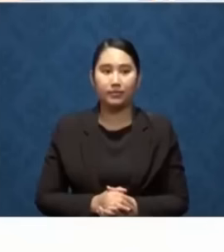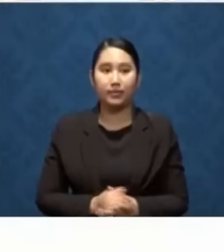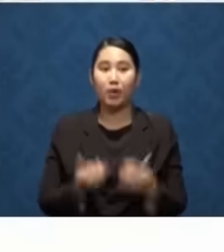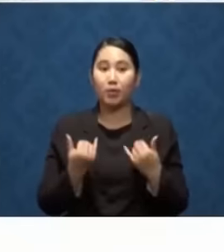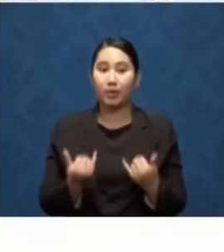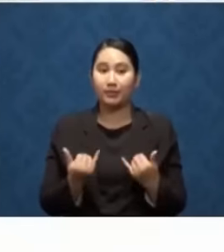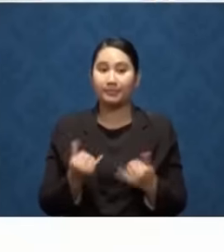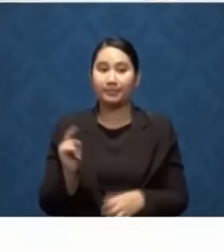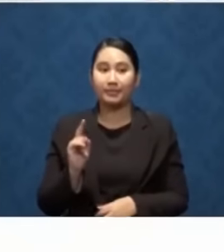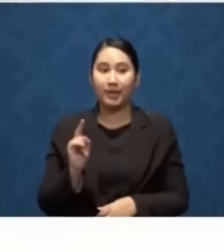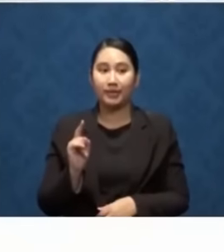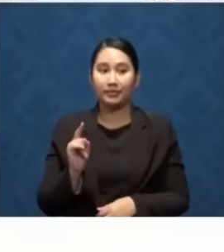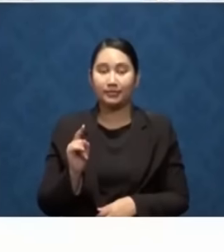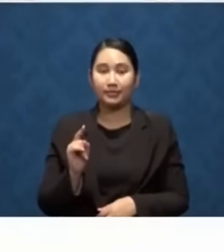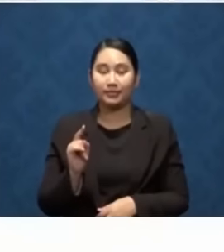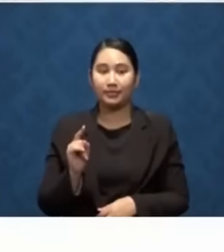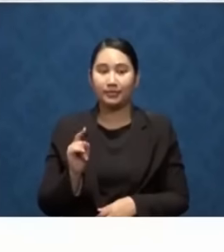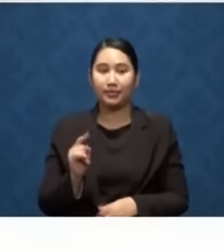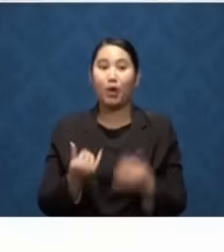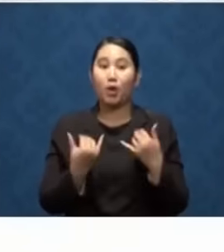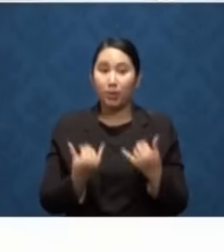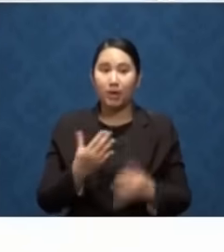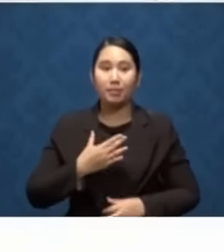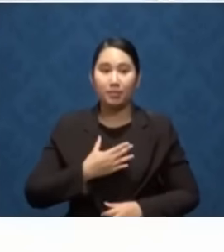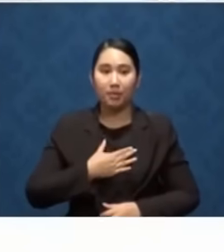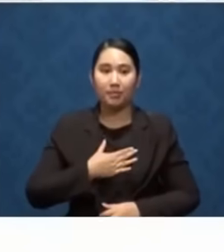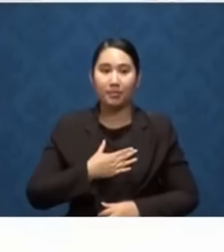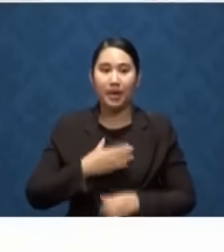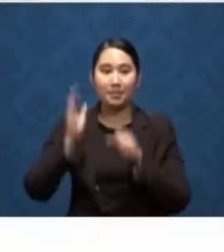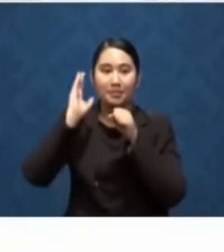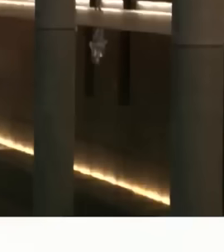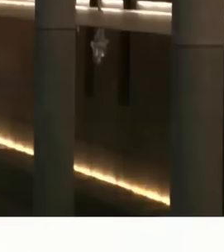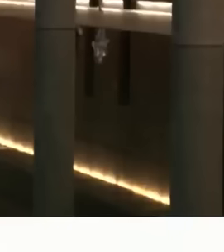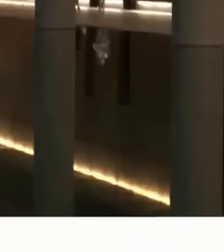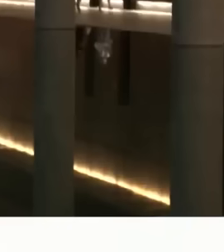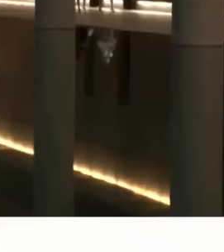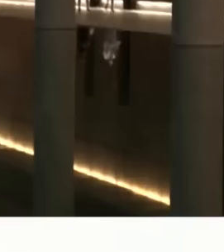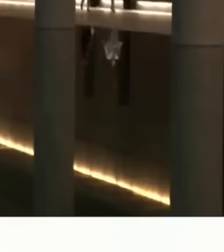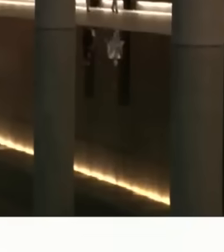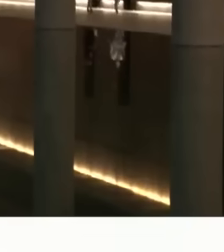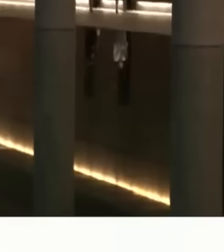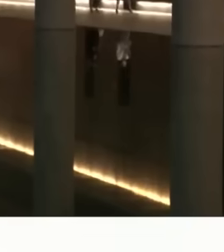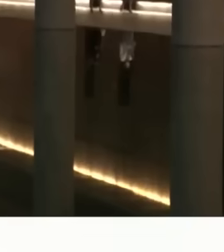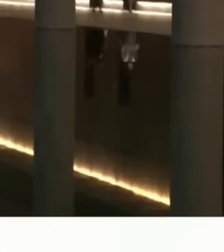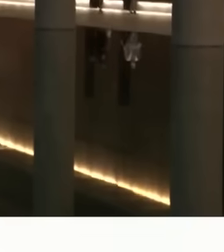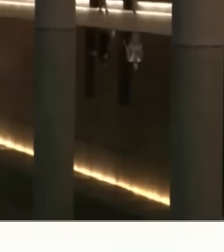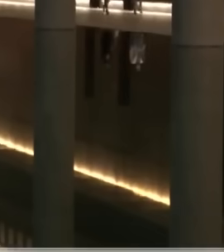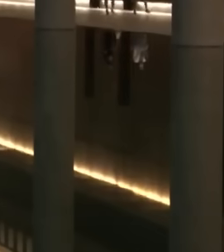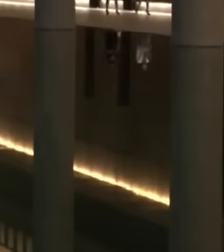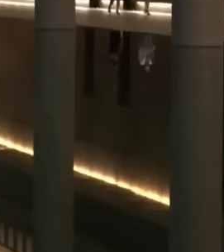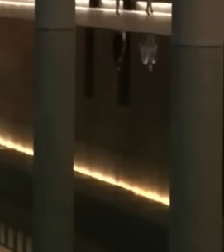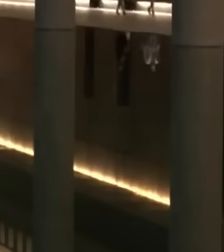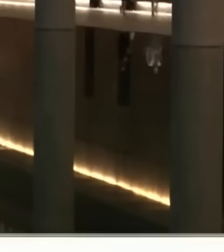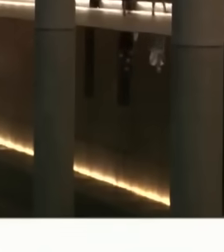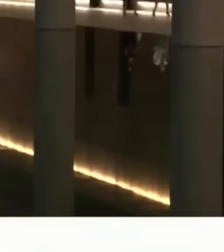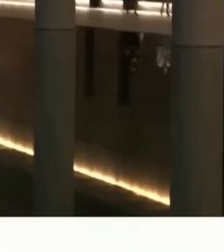คม2566ค่ะและเมื่อสักครู่ที่ผ่านมานะคะก็เป็นการอภิปรายของนายอดิศรเพ็ญเกตค่ะส.ส.จ